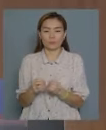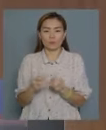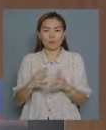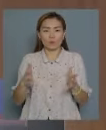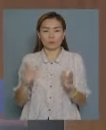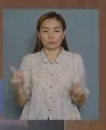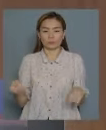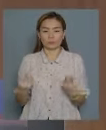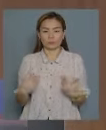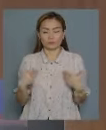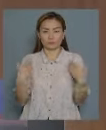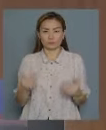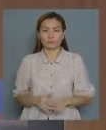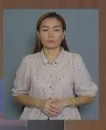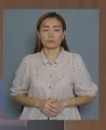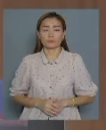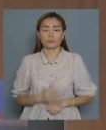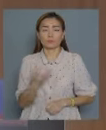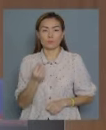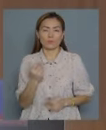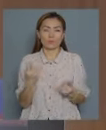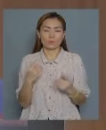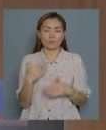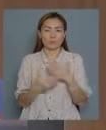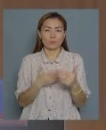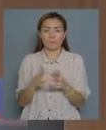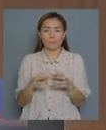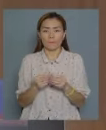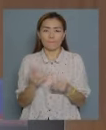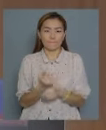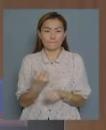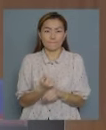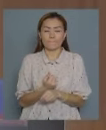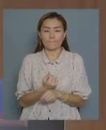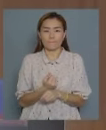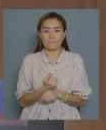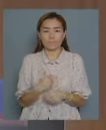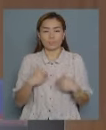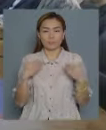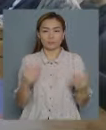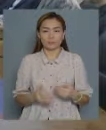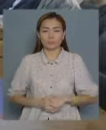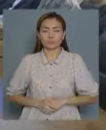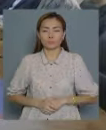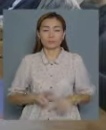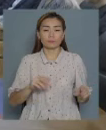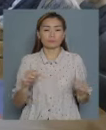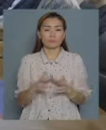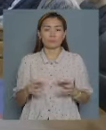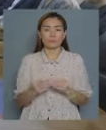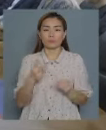деген келеді. Өздеріңізді тағы да үлкен, но жеткен жеңістеріңізбен құттықтаймын. Мерейлі